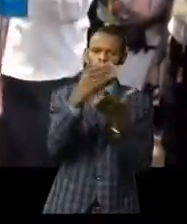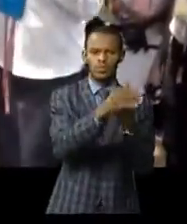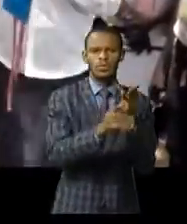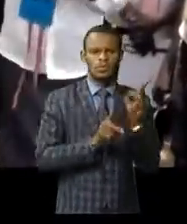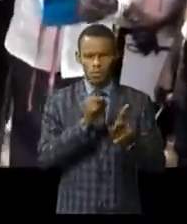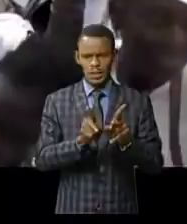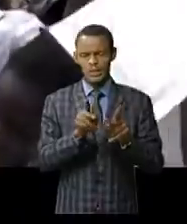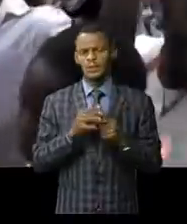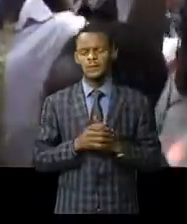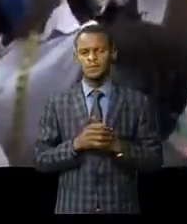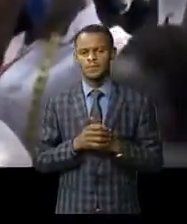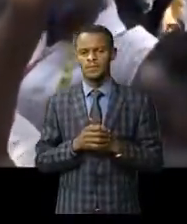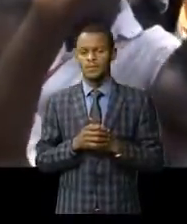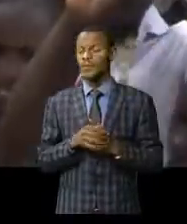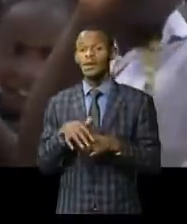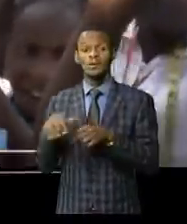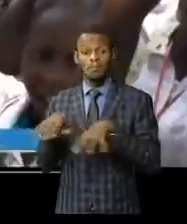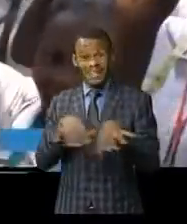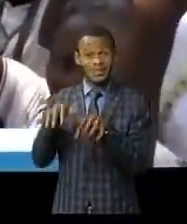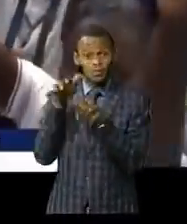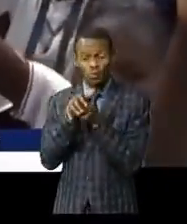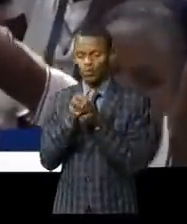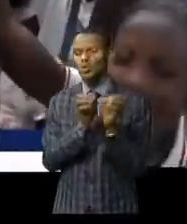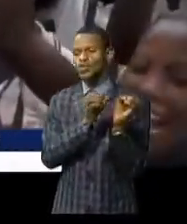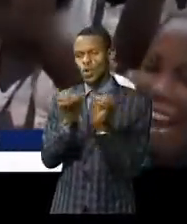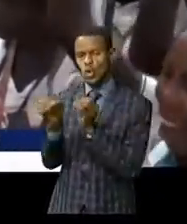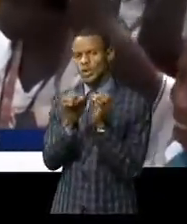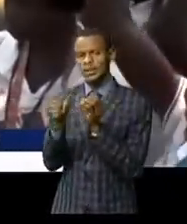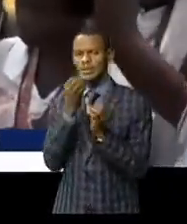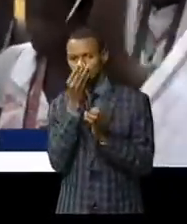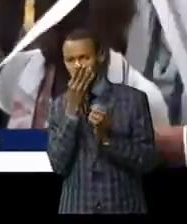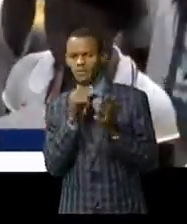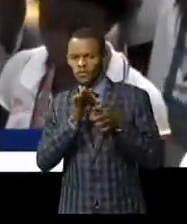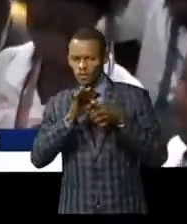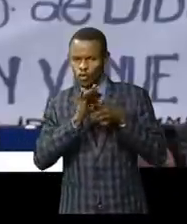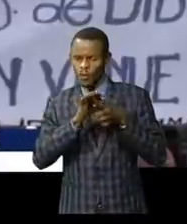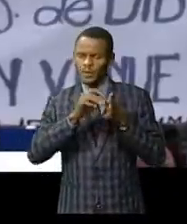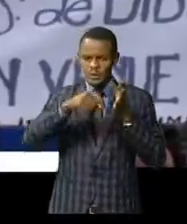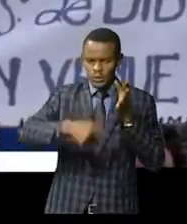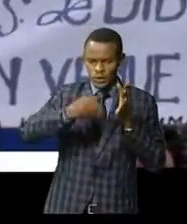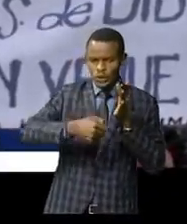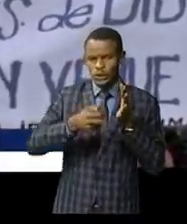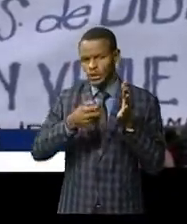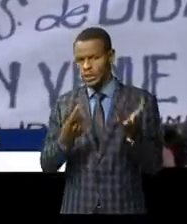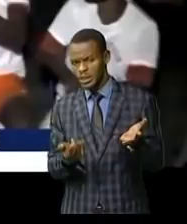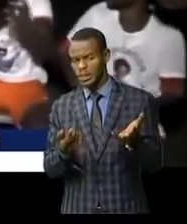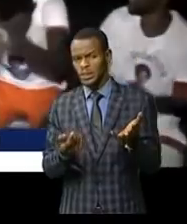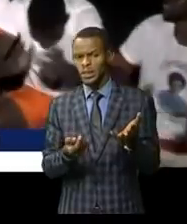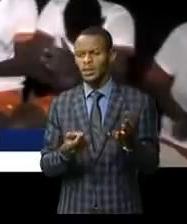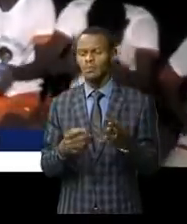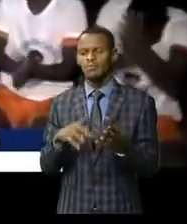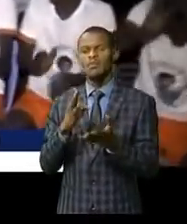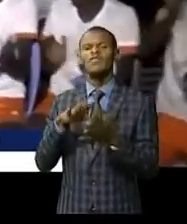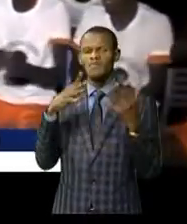Gizenga, plusieurs activités ont été organisées à l'instar de cette formation en coupe et couture couronnée par la remise des brevets aux lauréats. Une façon